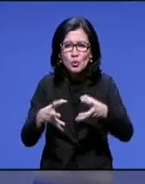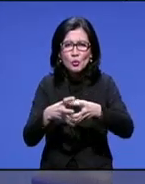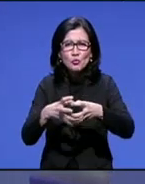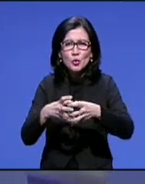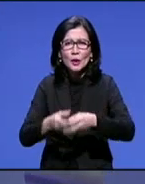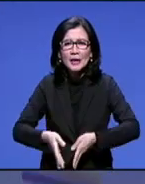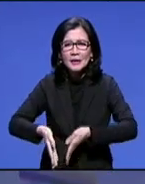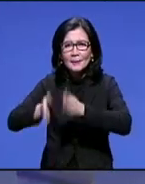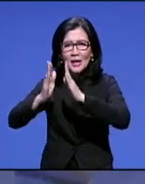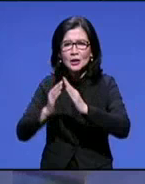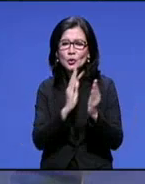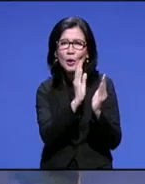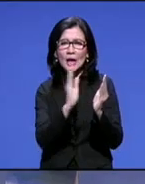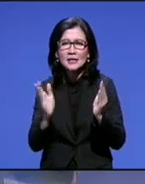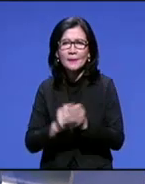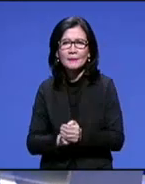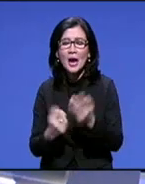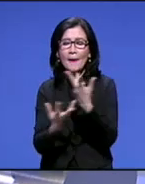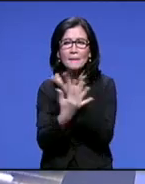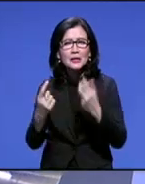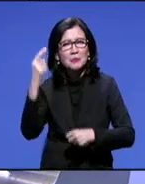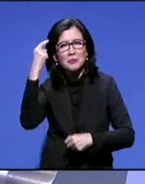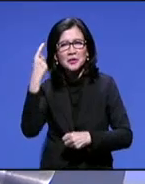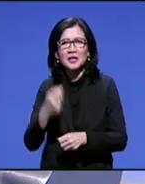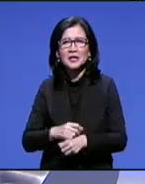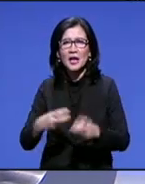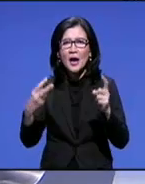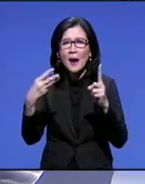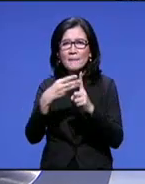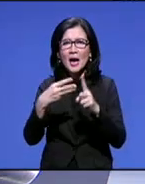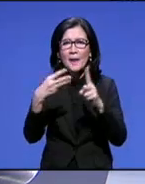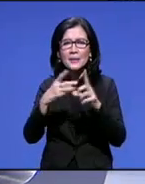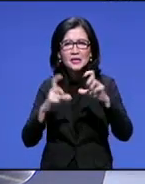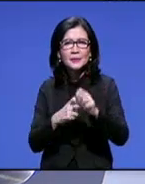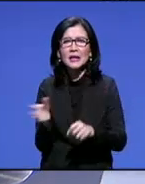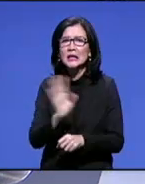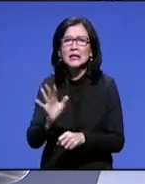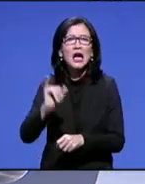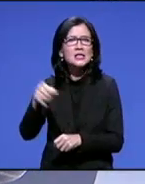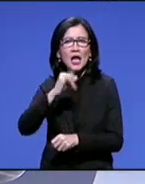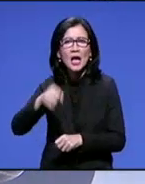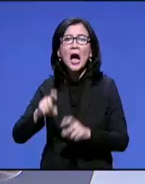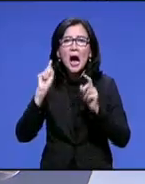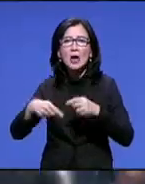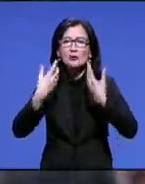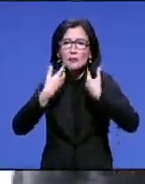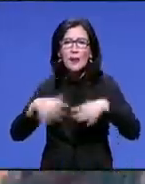Bandung. Massa menganggap Bahar bin Smith tidak bersalah dan segera dibebaskan dari jerat pidana.